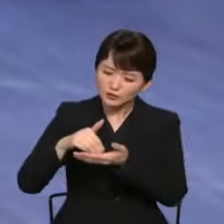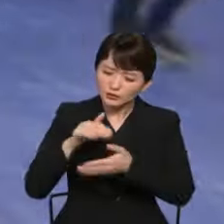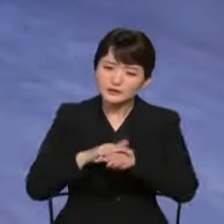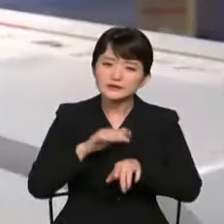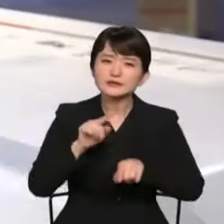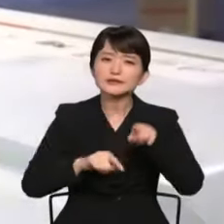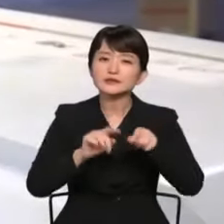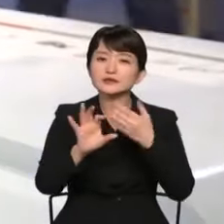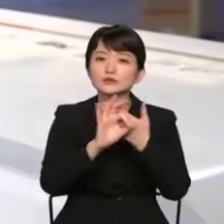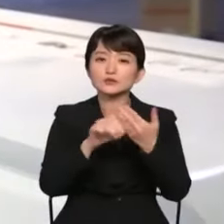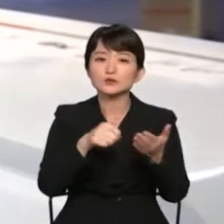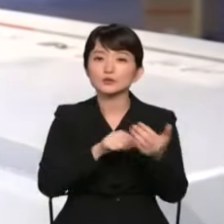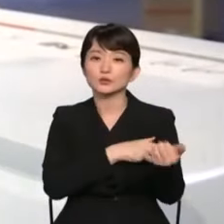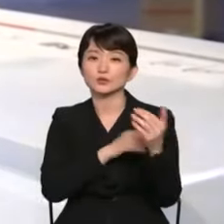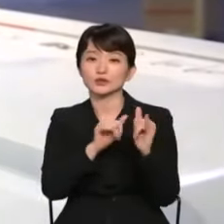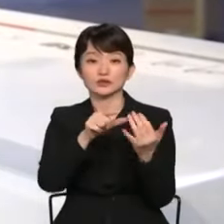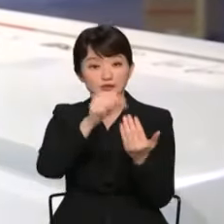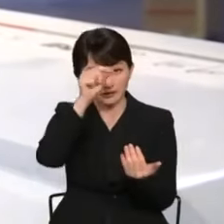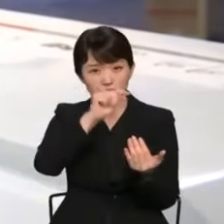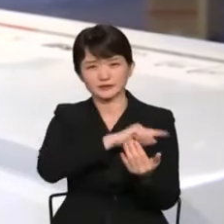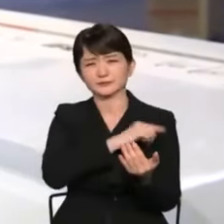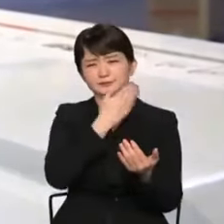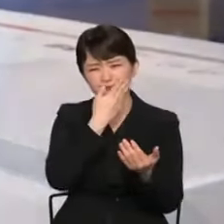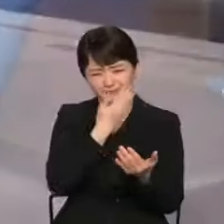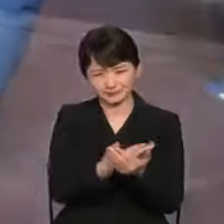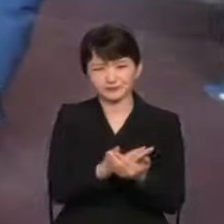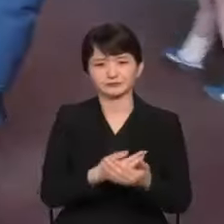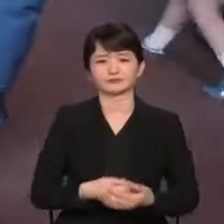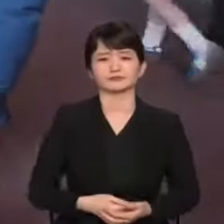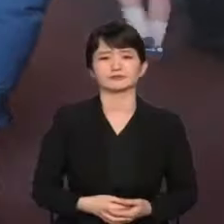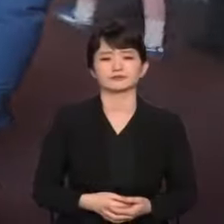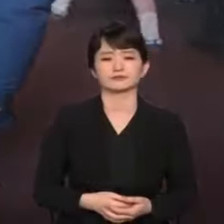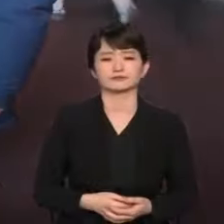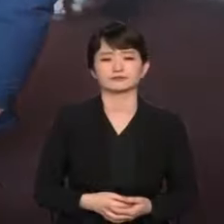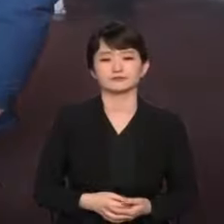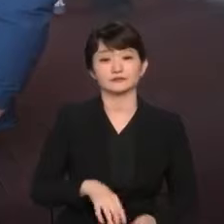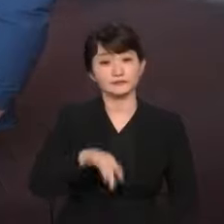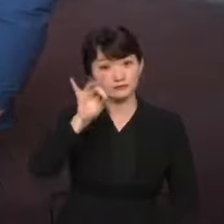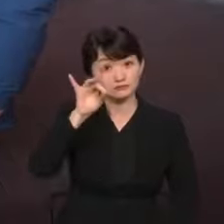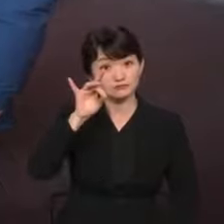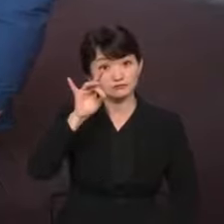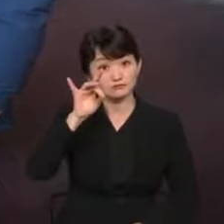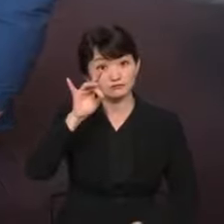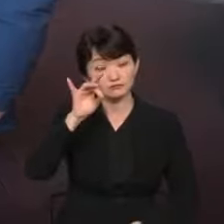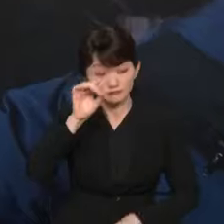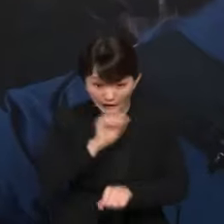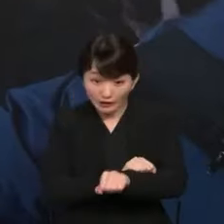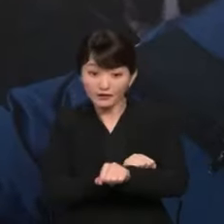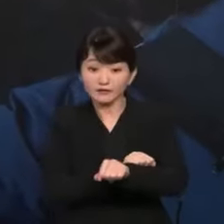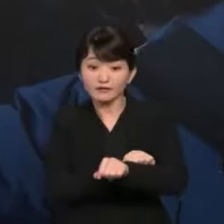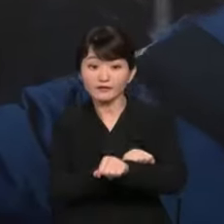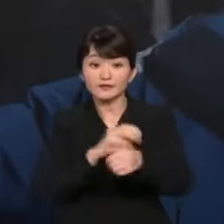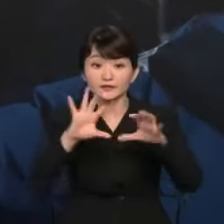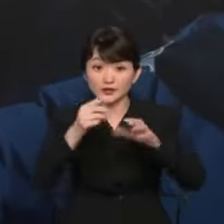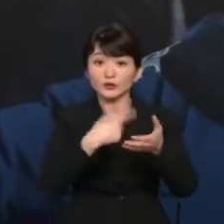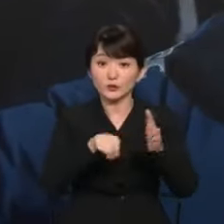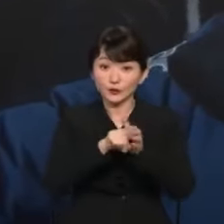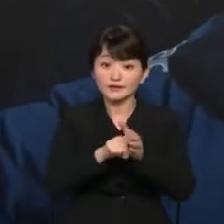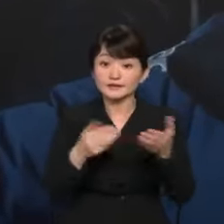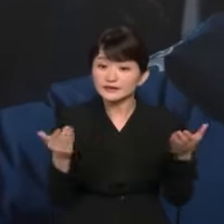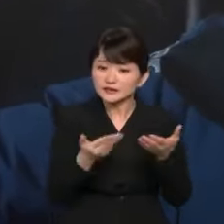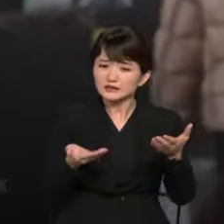실현되려면 유권자들의 선택이 무엇보다 중요합니다. 처음에는 잘하겠다. 나라를 위해서 일을 할 것